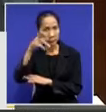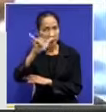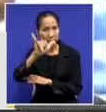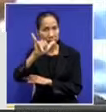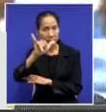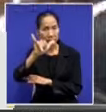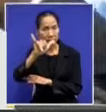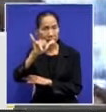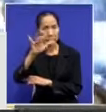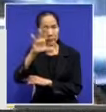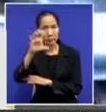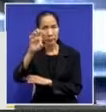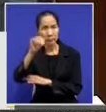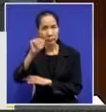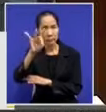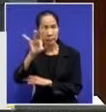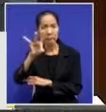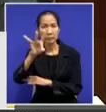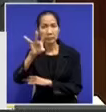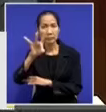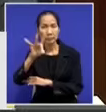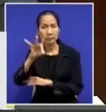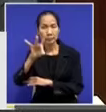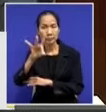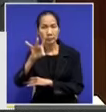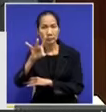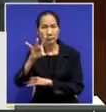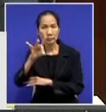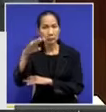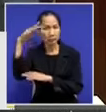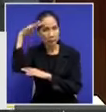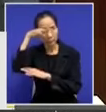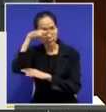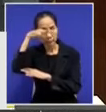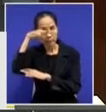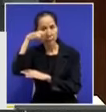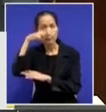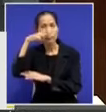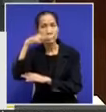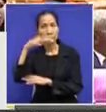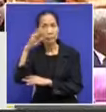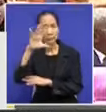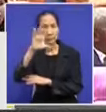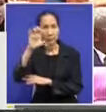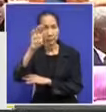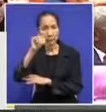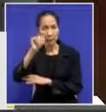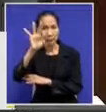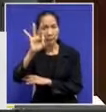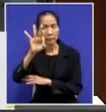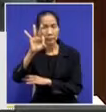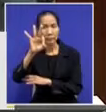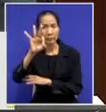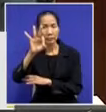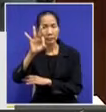โอชา 548นายสุภชัยนบขำ นายธนาธรจึงรุ่งเรืองกิจครับ 549นาย